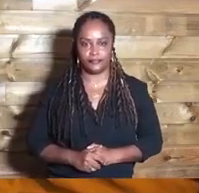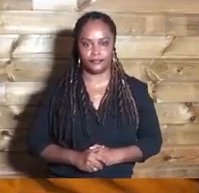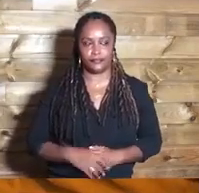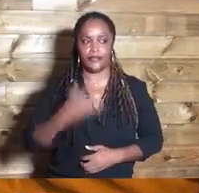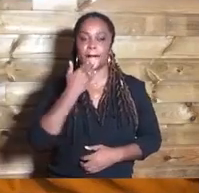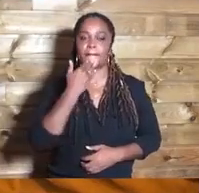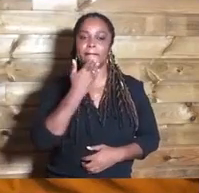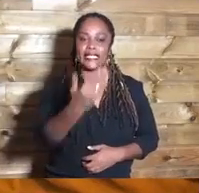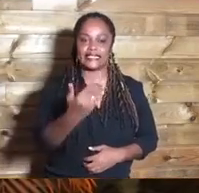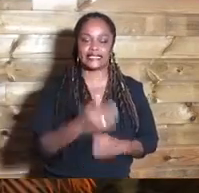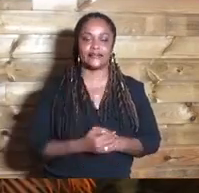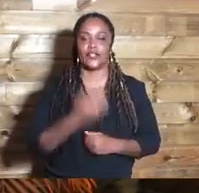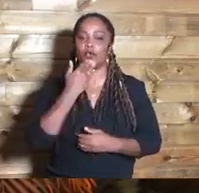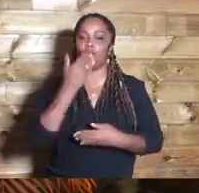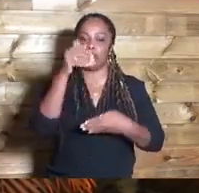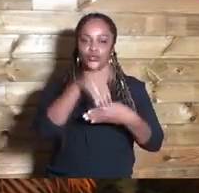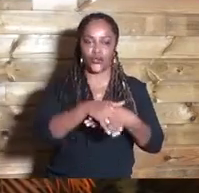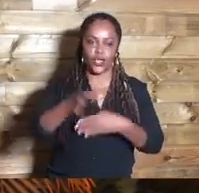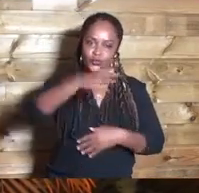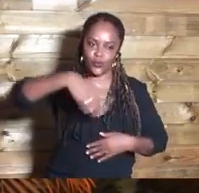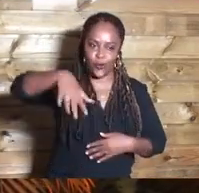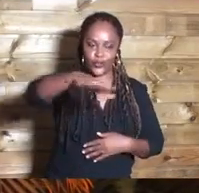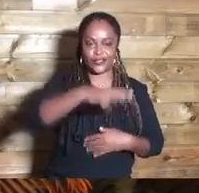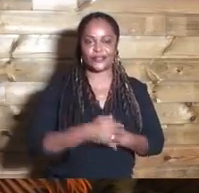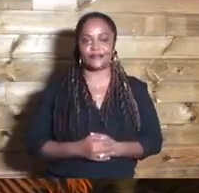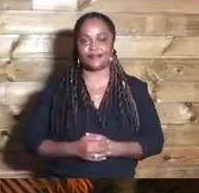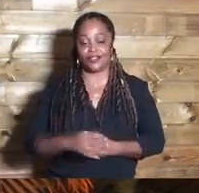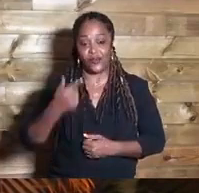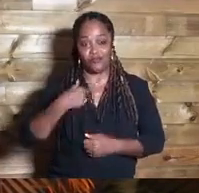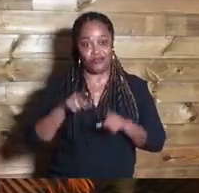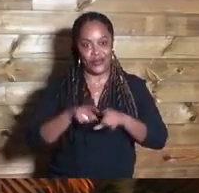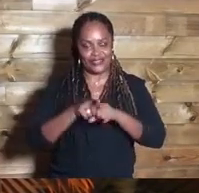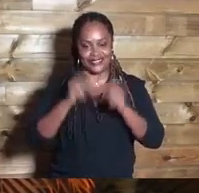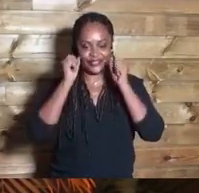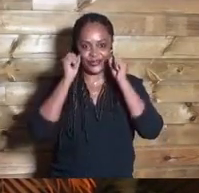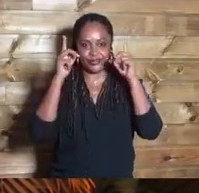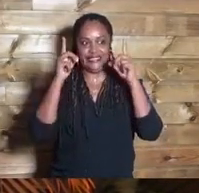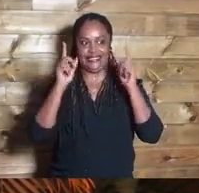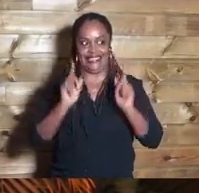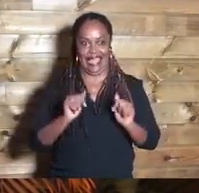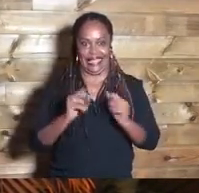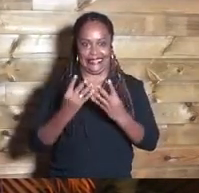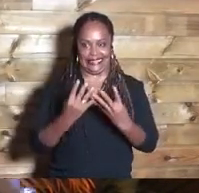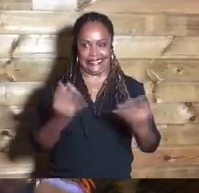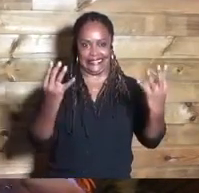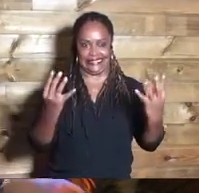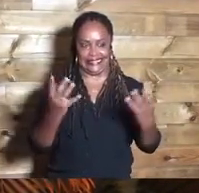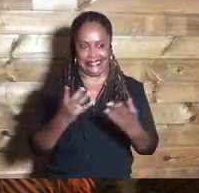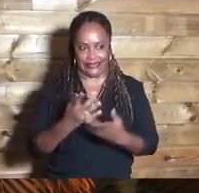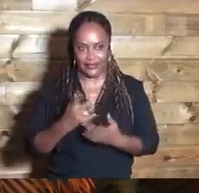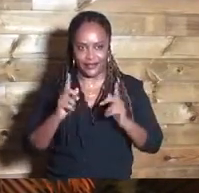Merci, bonsoir à tout le monde. Alors, je suis aussi un peu surprise d'être là parce que je n'aurais jamais pensé